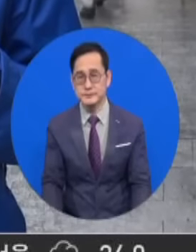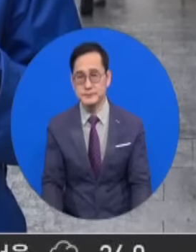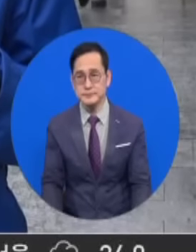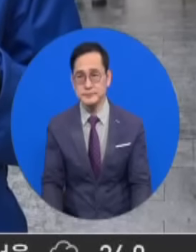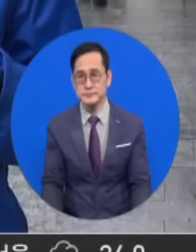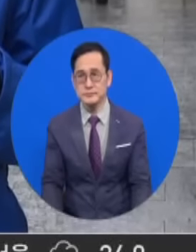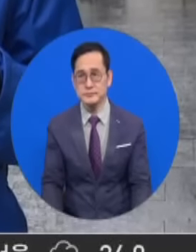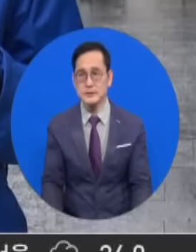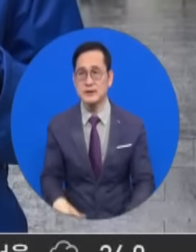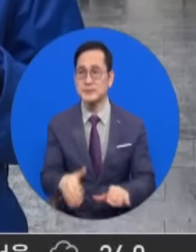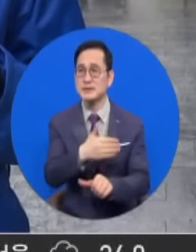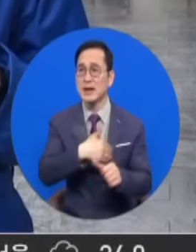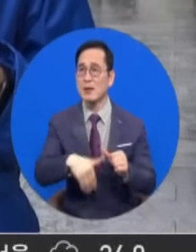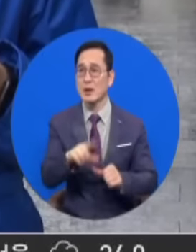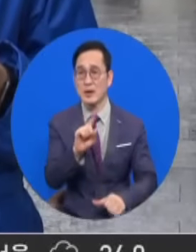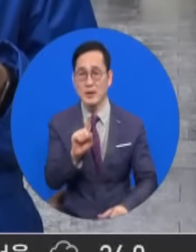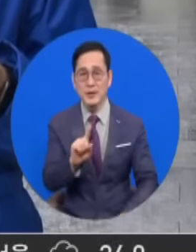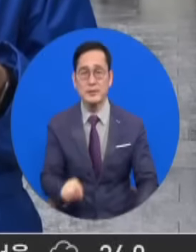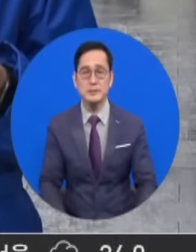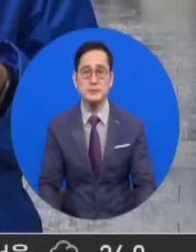지금 현재 현장은 어떻습니까?